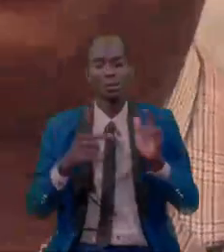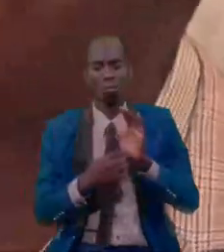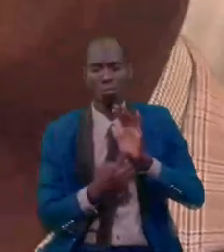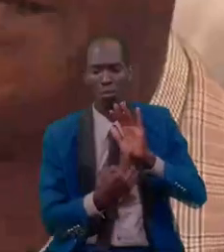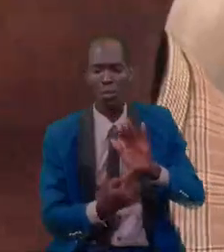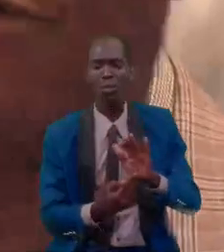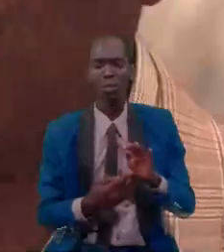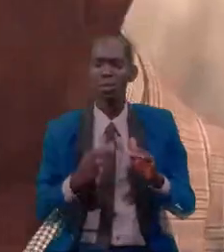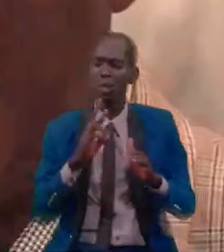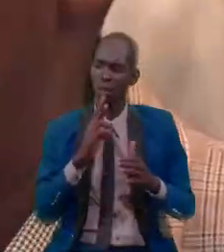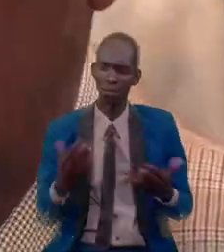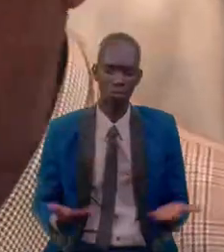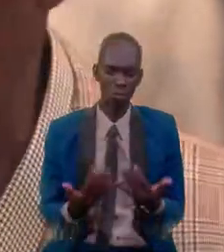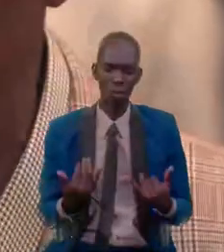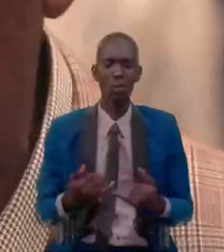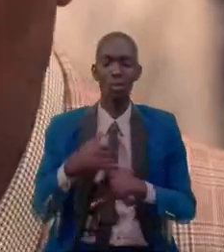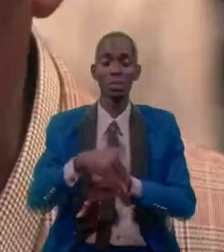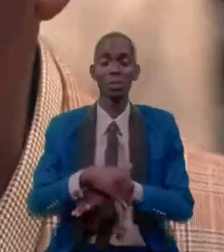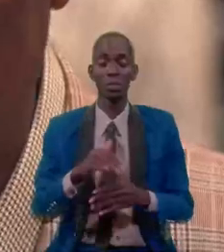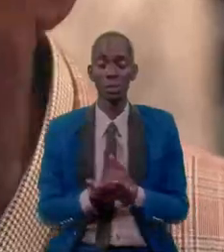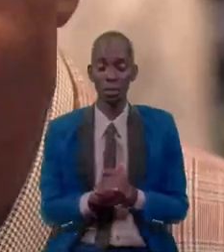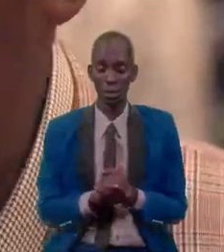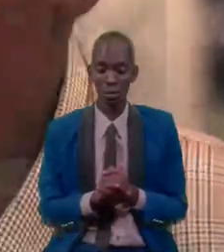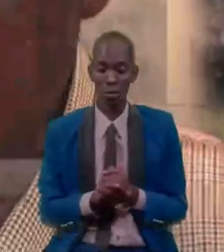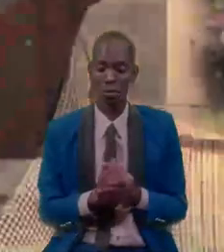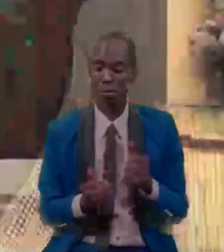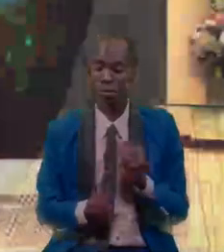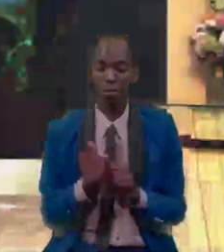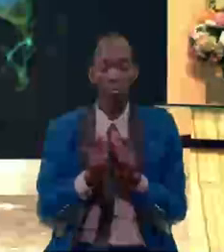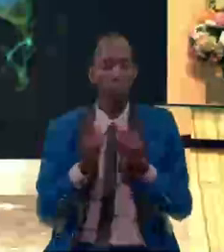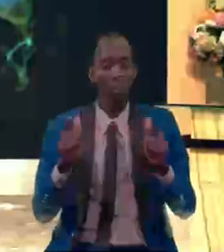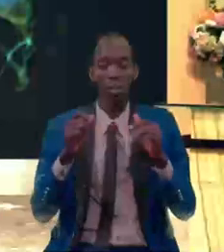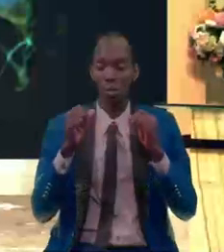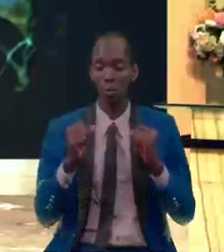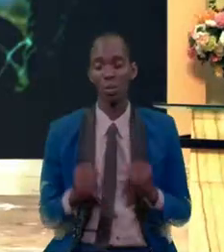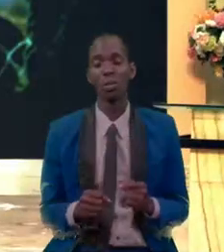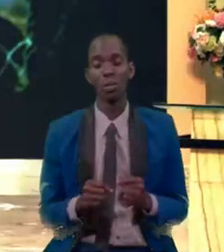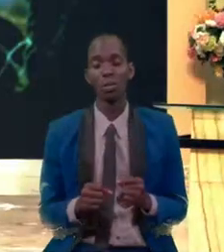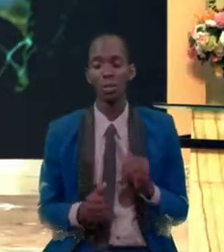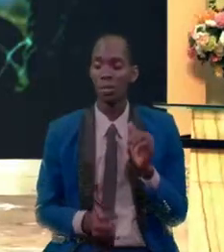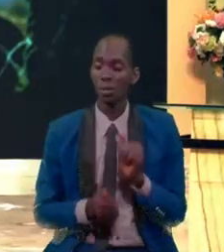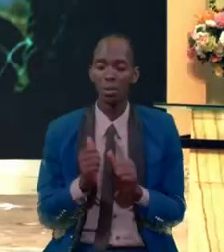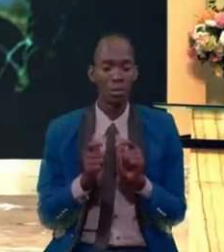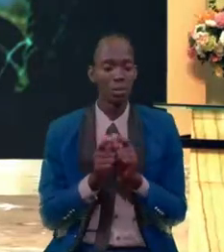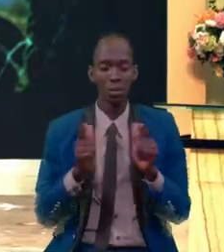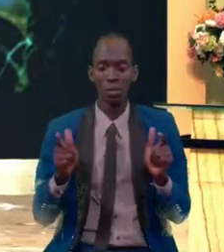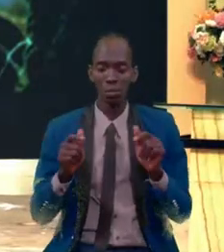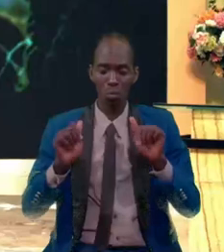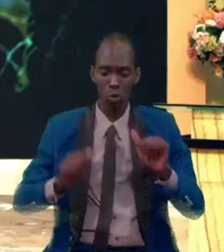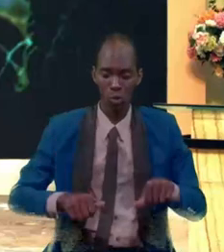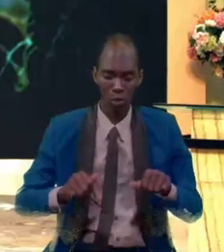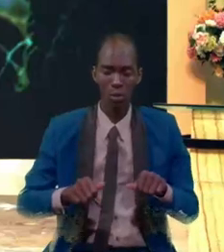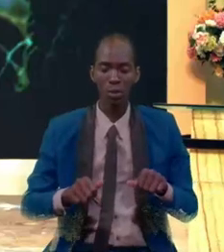Les plus grandes manifestations sont là ce soir. La plus grande puissance, les plus